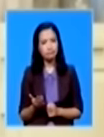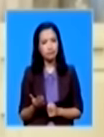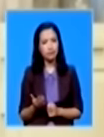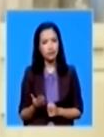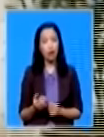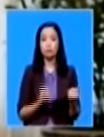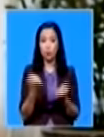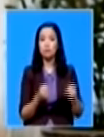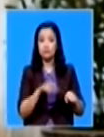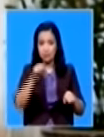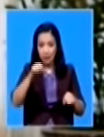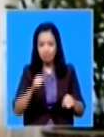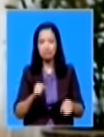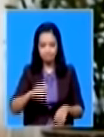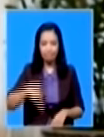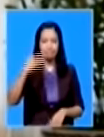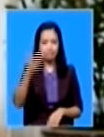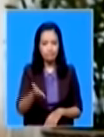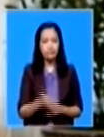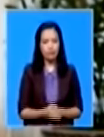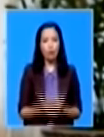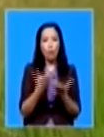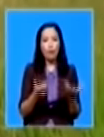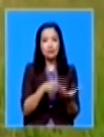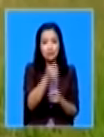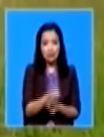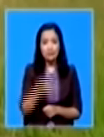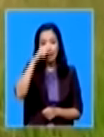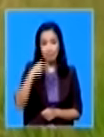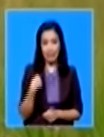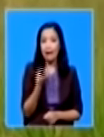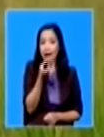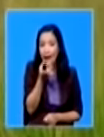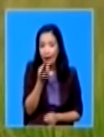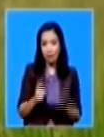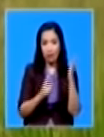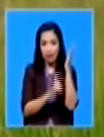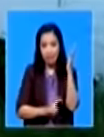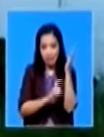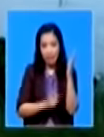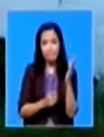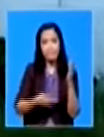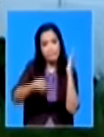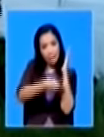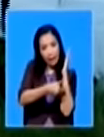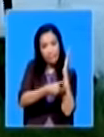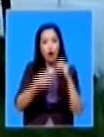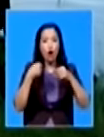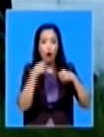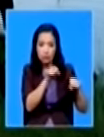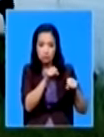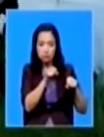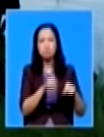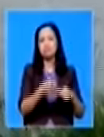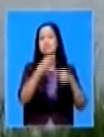ถยนต์ใช่ไหมต่อไปก็เป็นเรื่องของผมที่ทางการเกษตรเรามีข้าวเรามีอะไรกันข้าวยางปาล์มอ้อยใช่ไหมซึ่ง